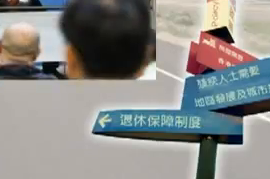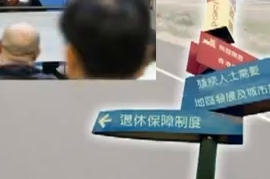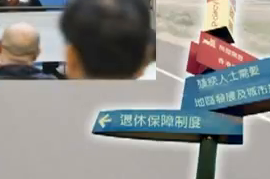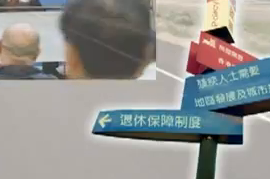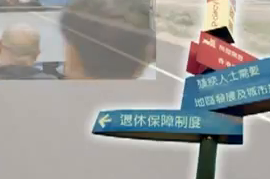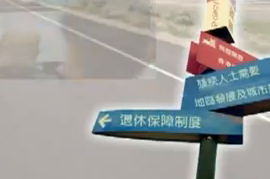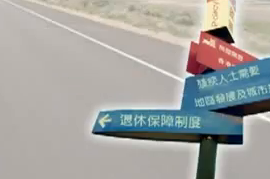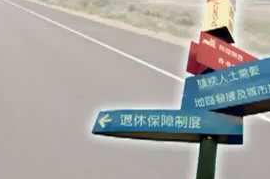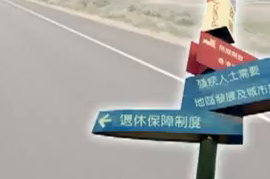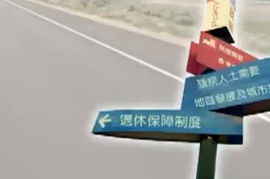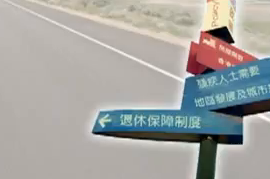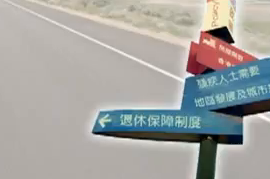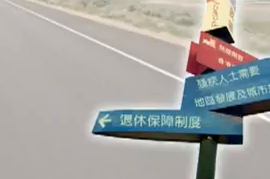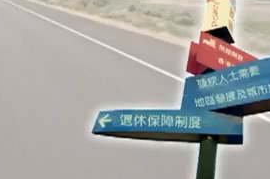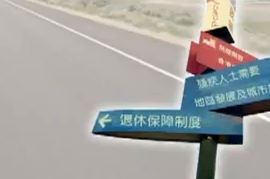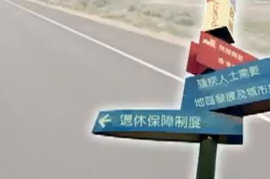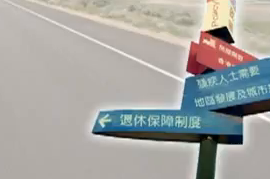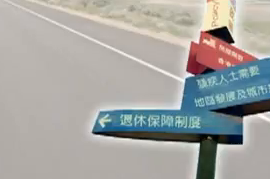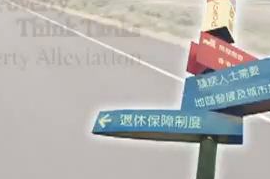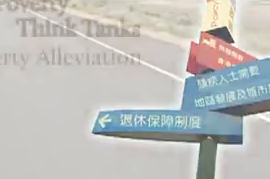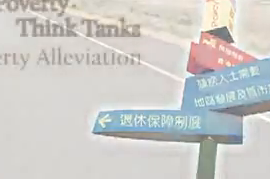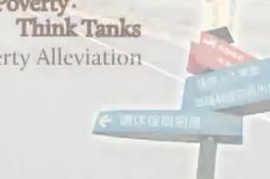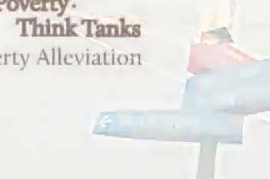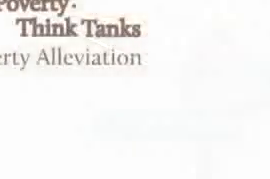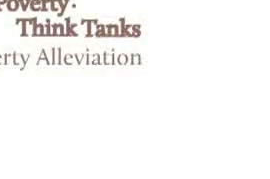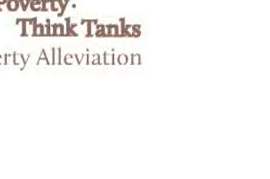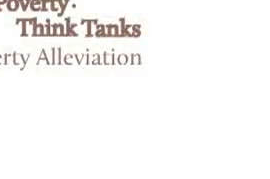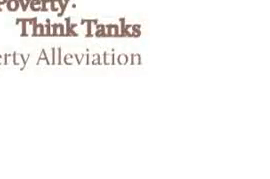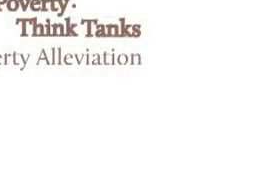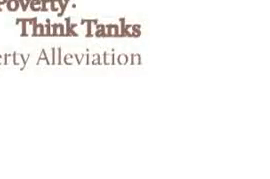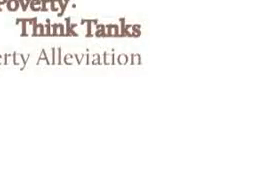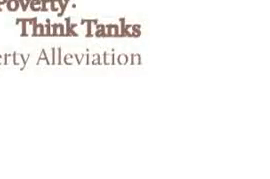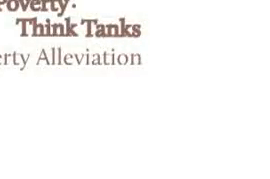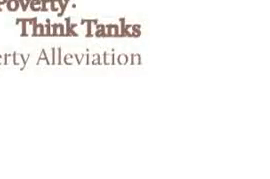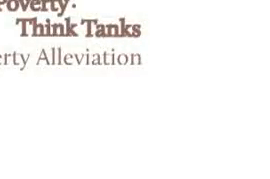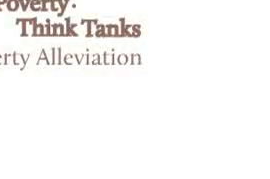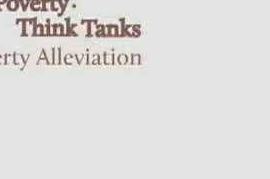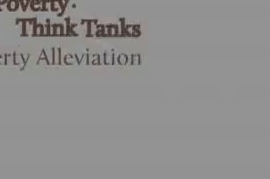论。有兴趣的朋友请留意 RTV 的网上更新。